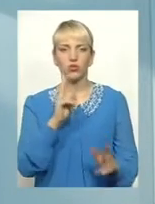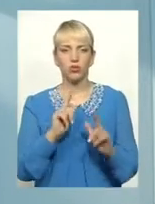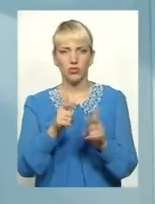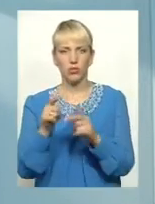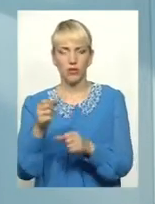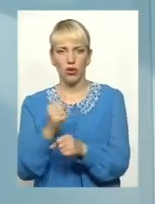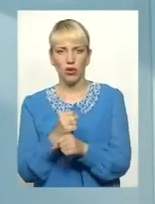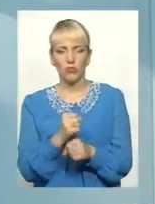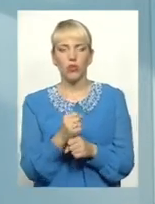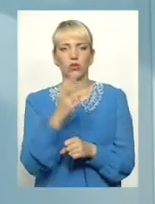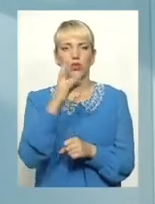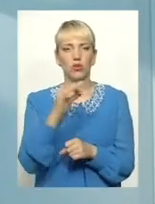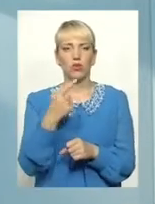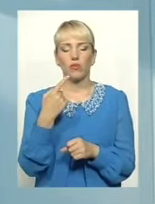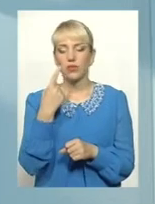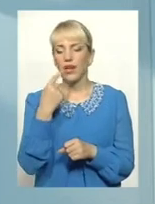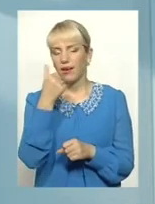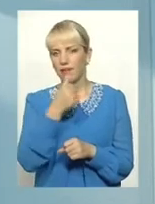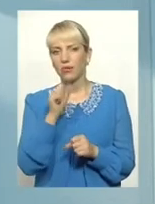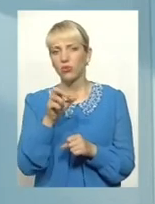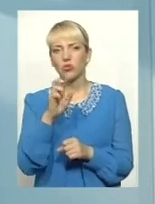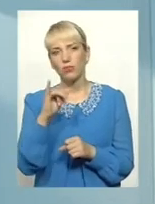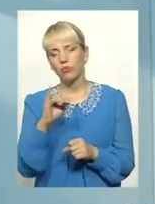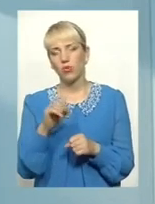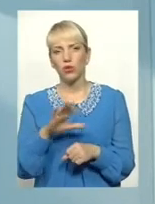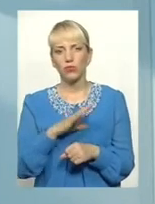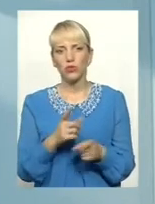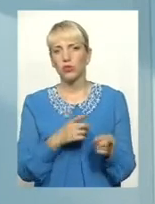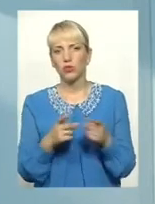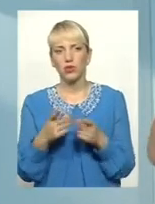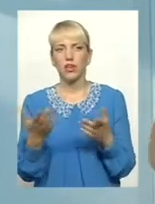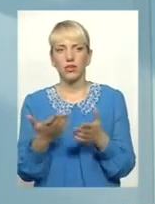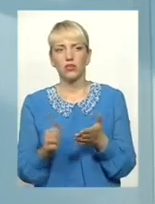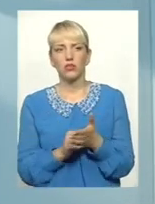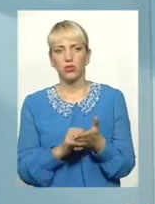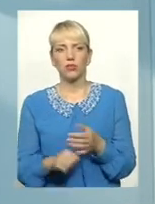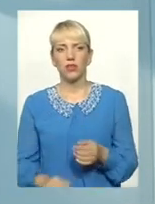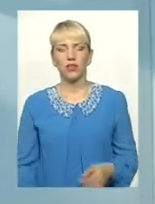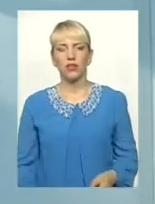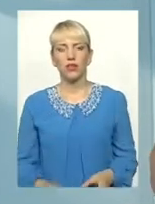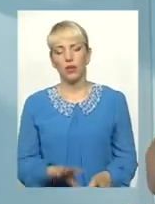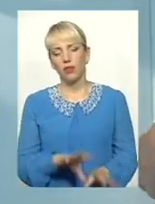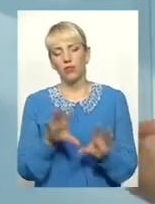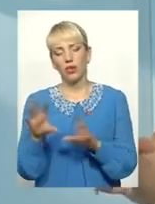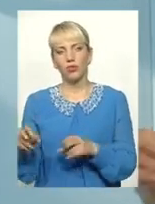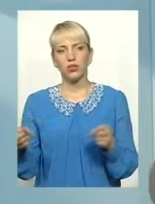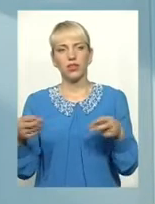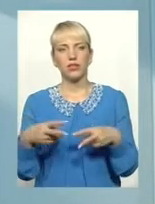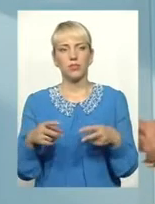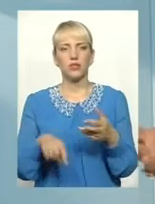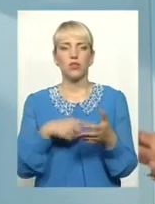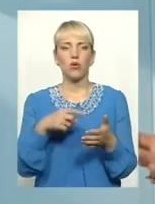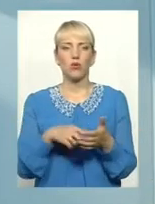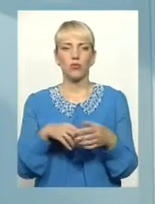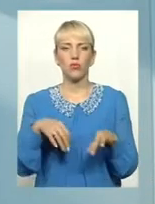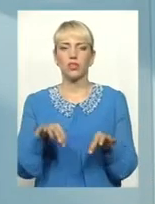час, бачивши, що там робиться, вже можна було підготувати всі документи. От перекинути спецкомунтранс – це тільки розчерком пера. А от